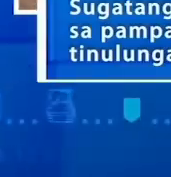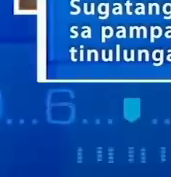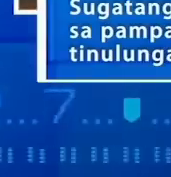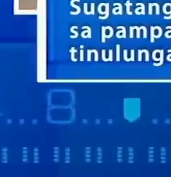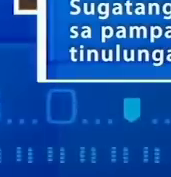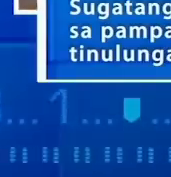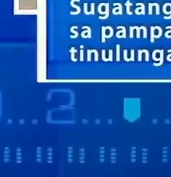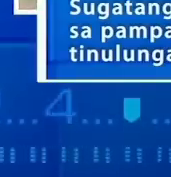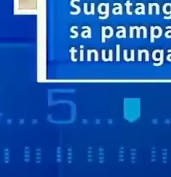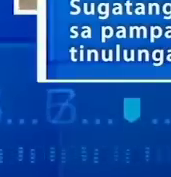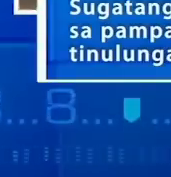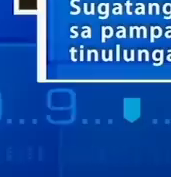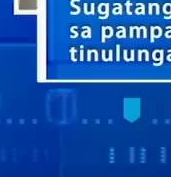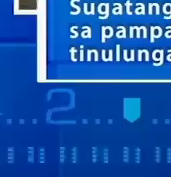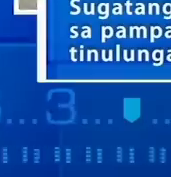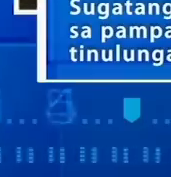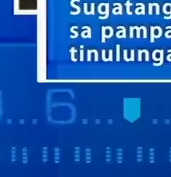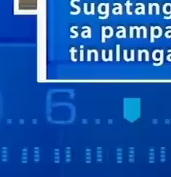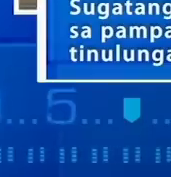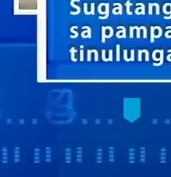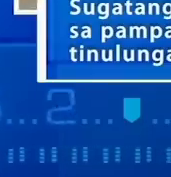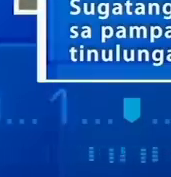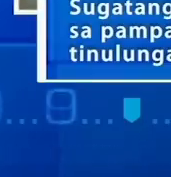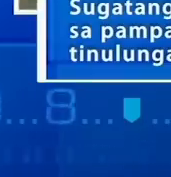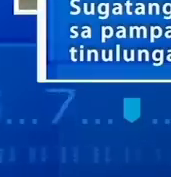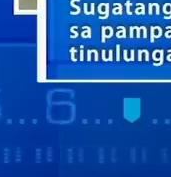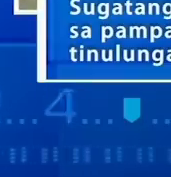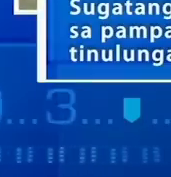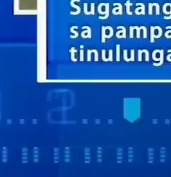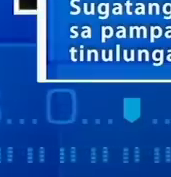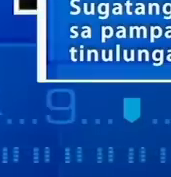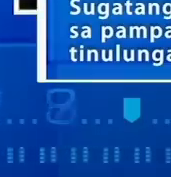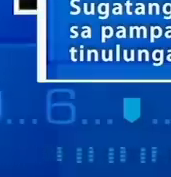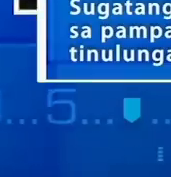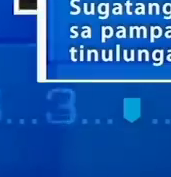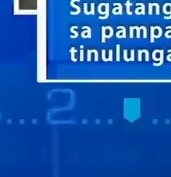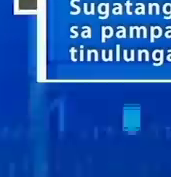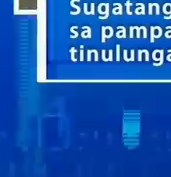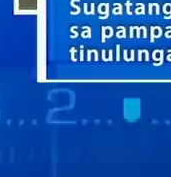Joy, Papa, you na hap!